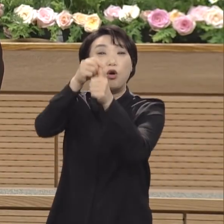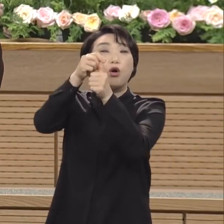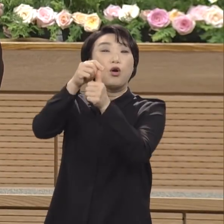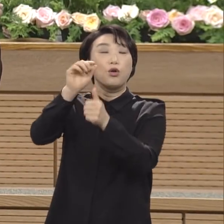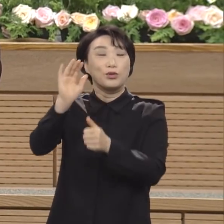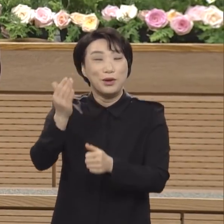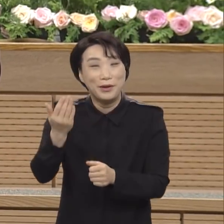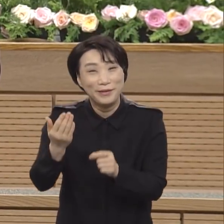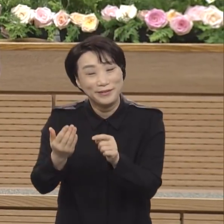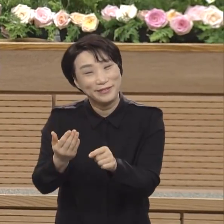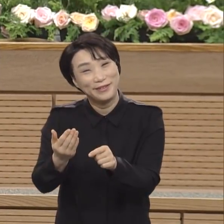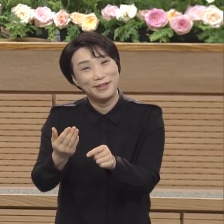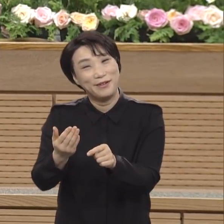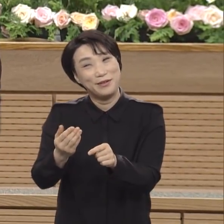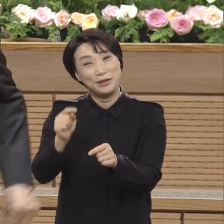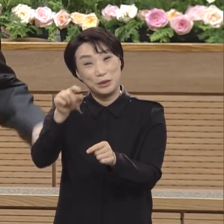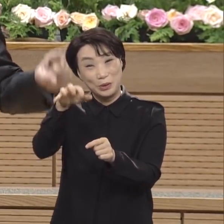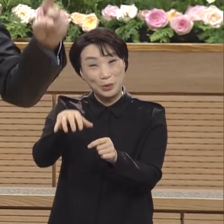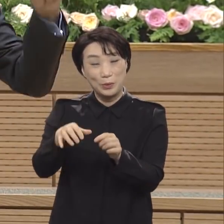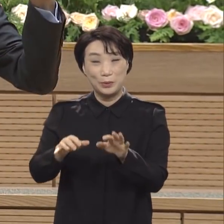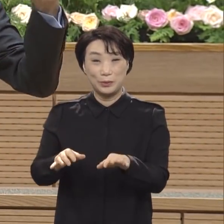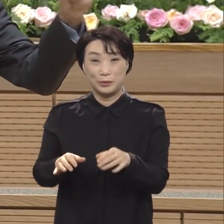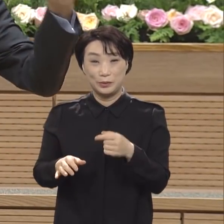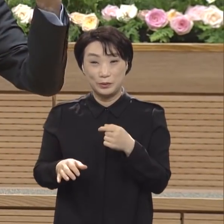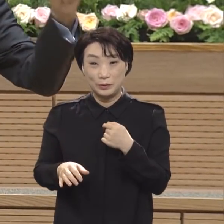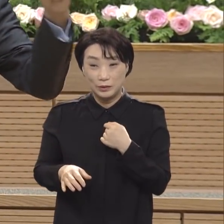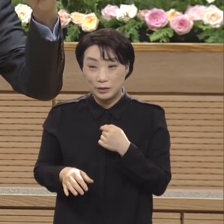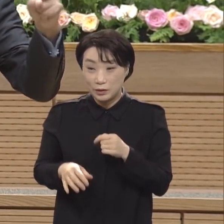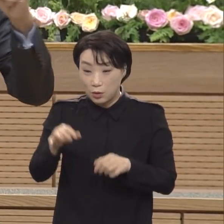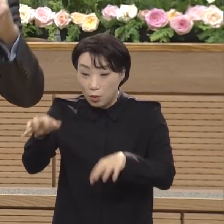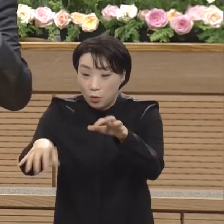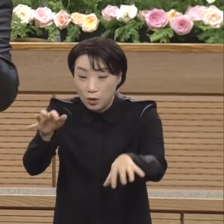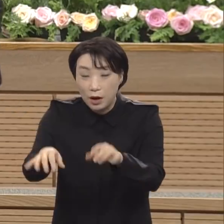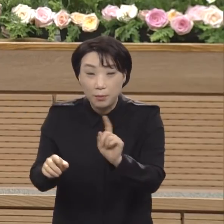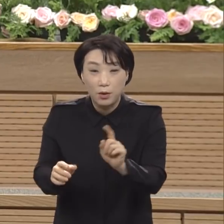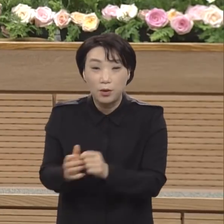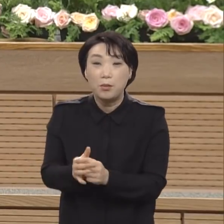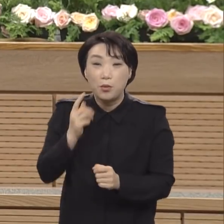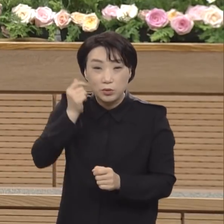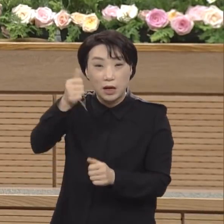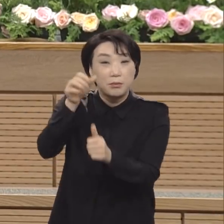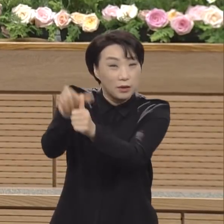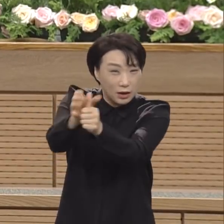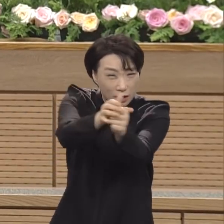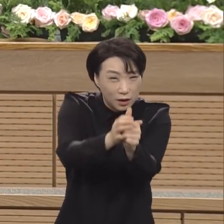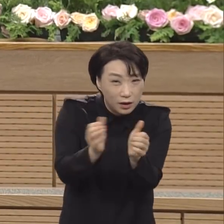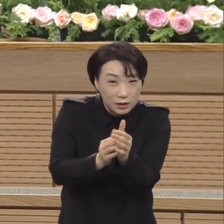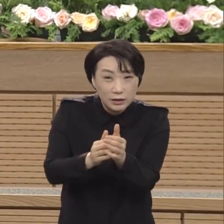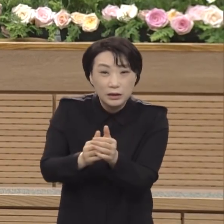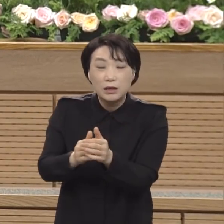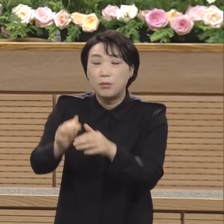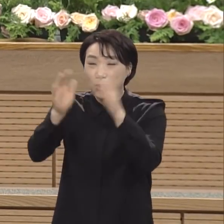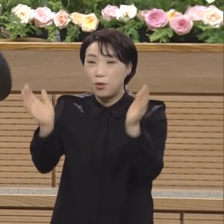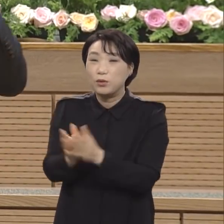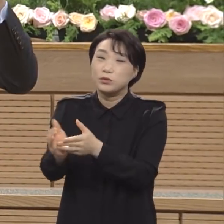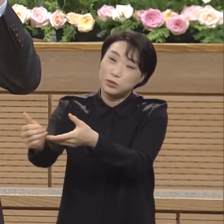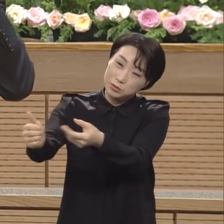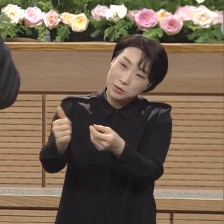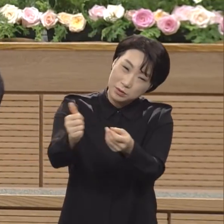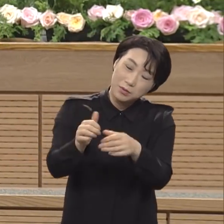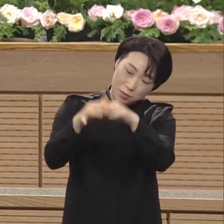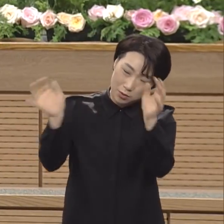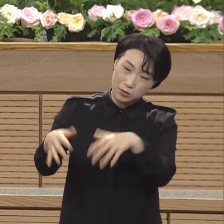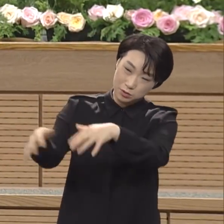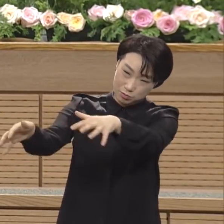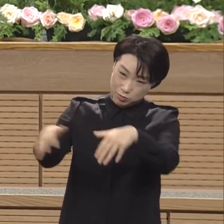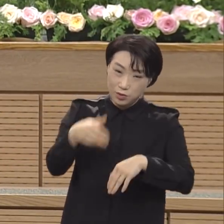된 어마어마한 장소에, 거기 곳곳마다 목회자를 세운 목회자들을 불러놓고